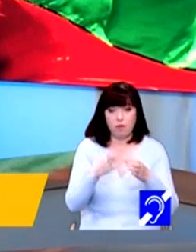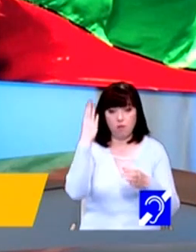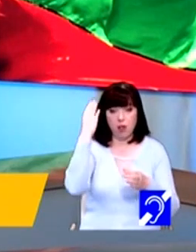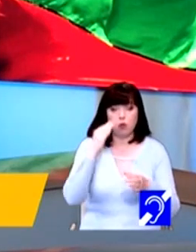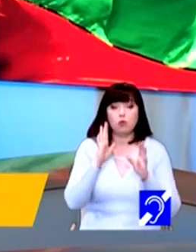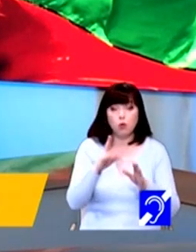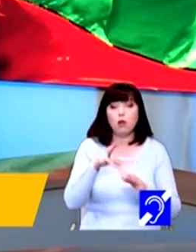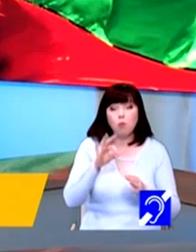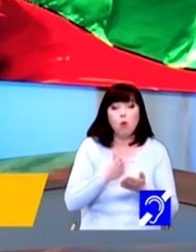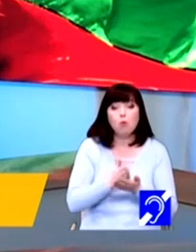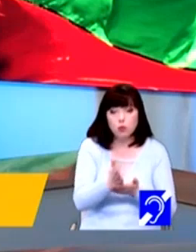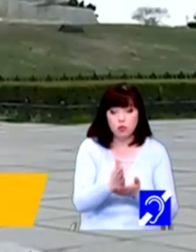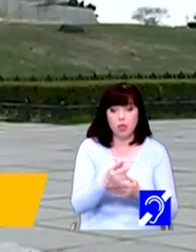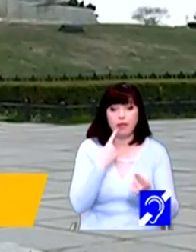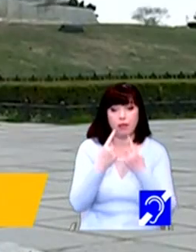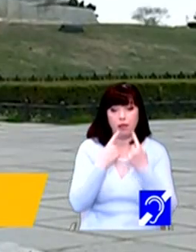pe calea dialogului.